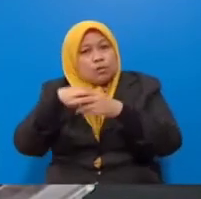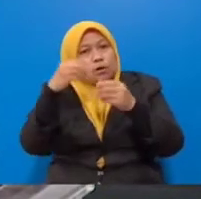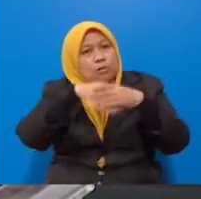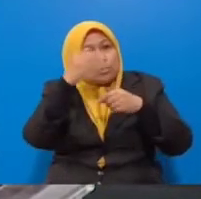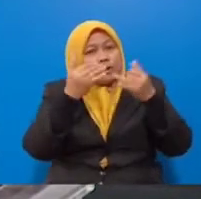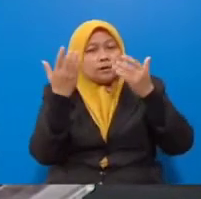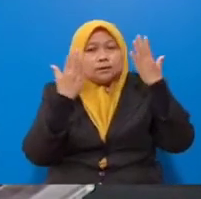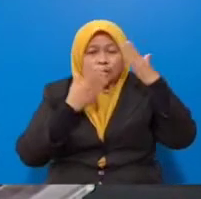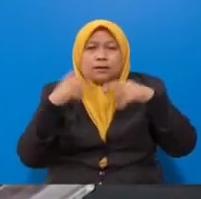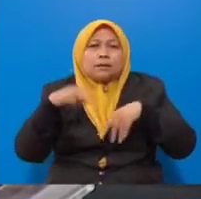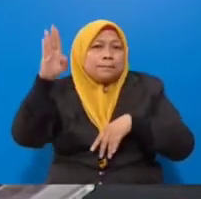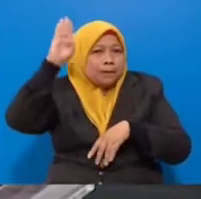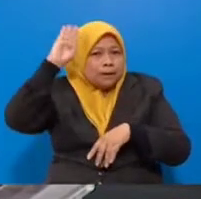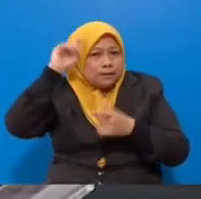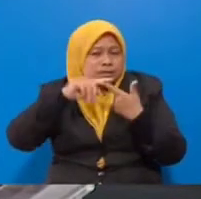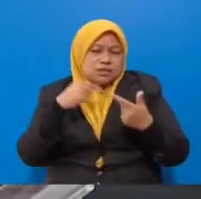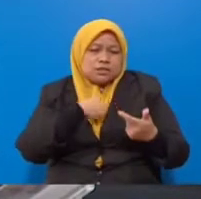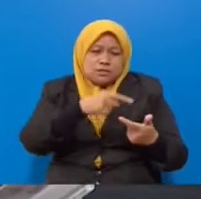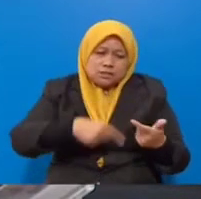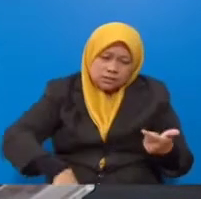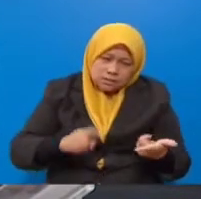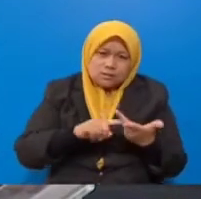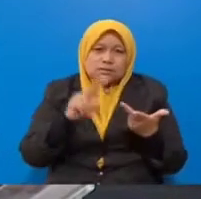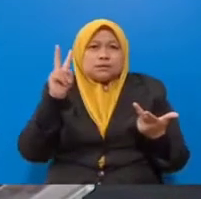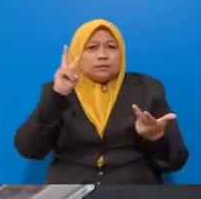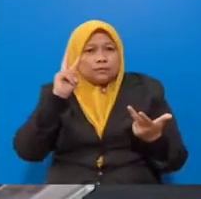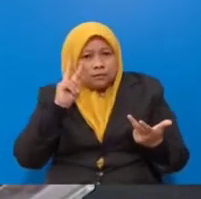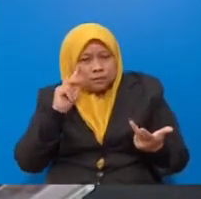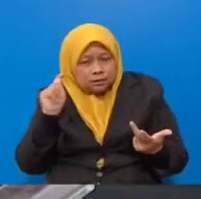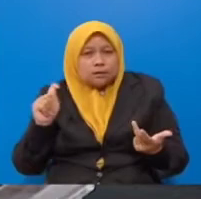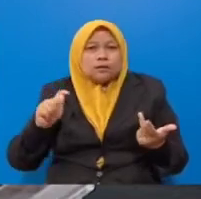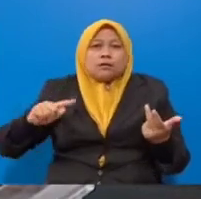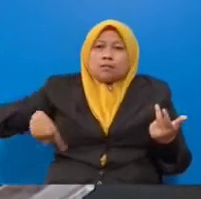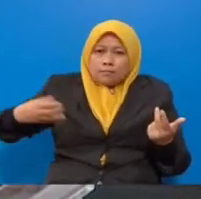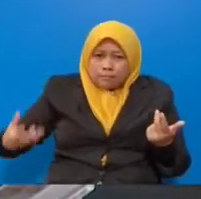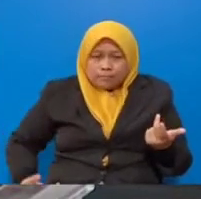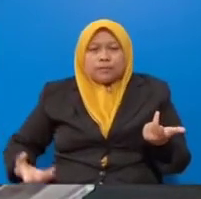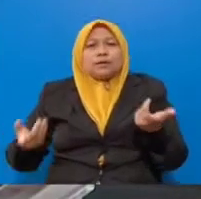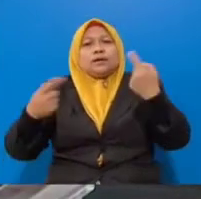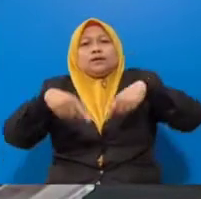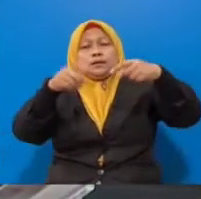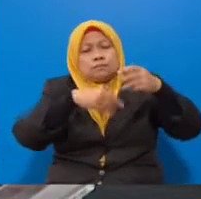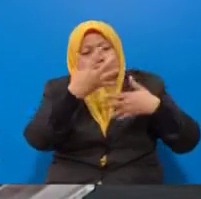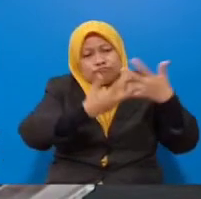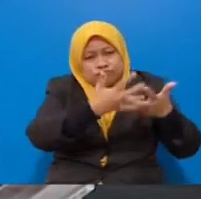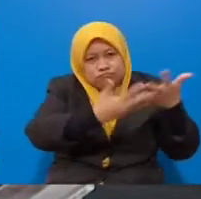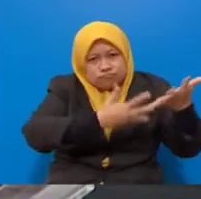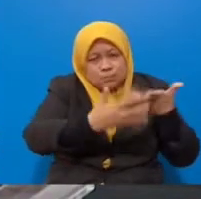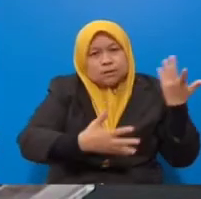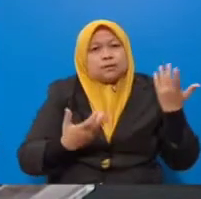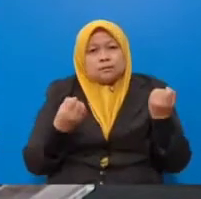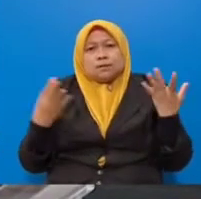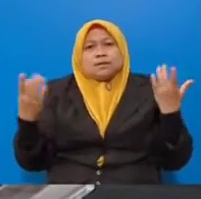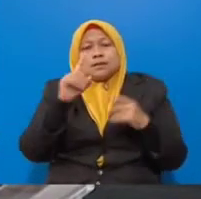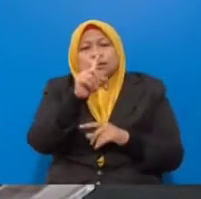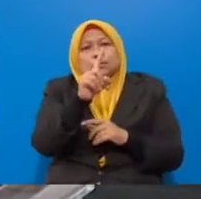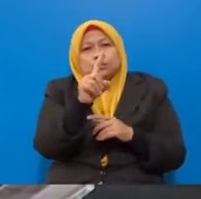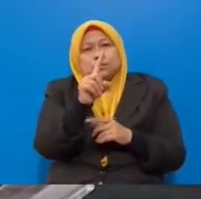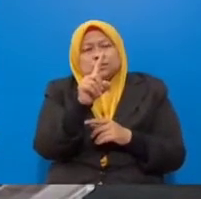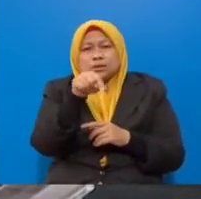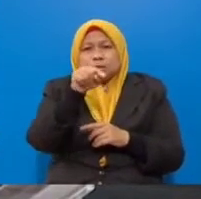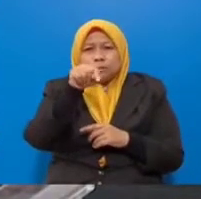negara Bangladesh kemudian gmail.com makanya kita membuat saringan lebih kurang daripada lebih kepada